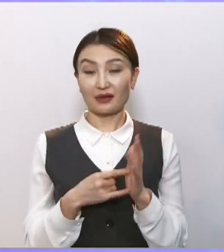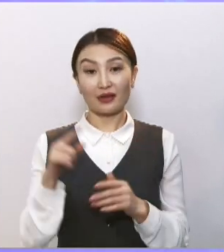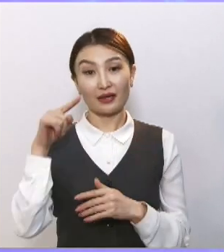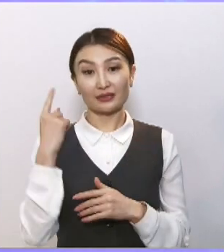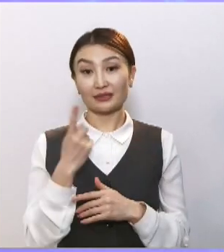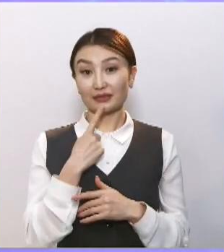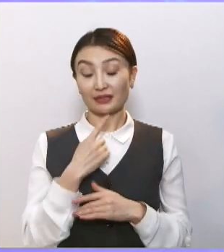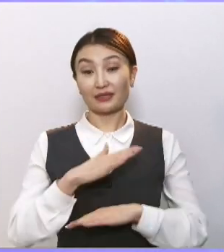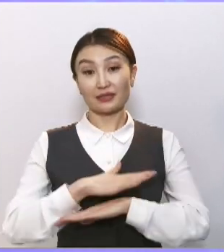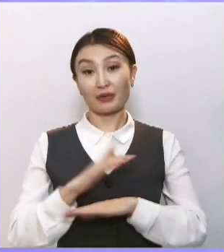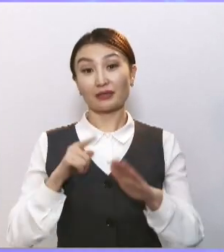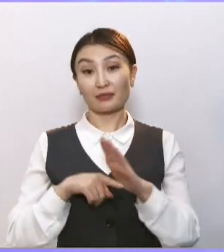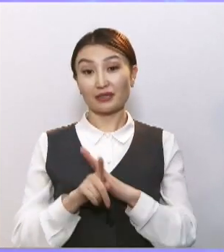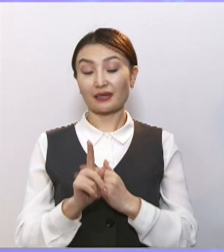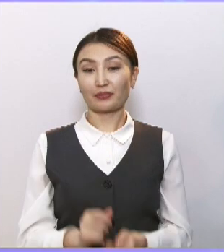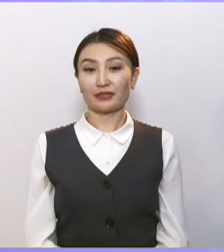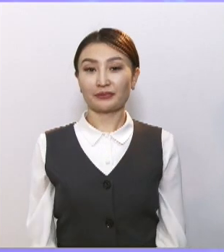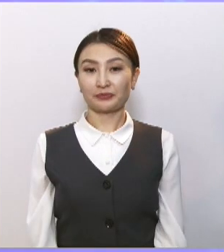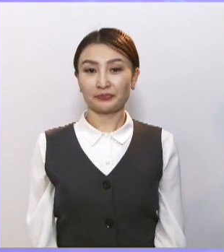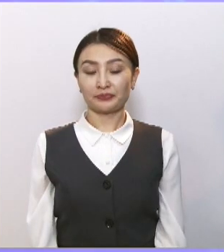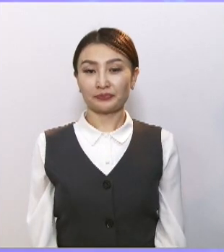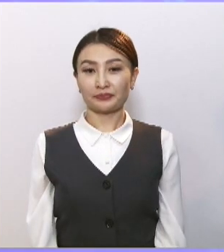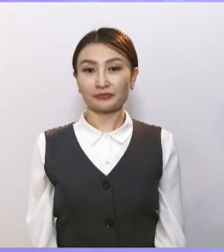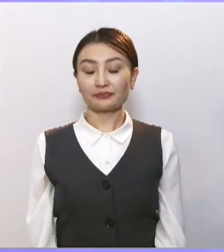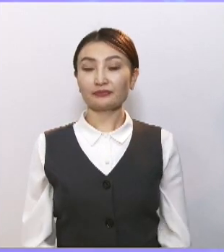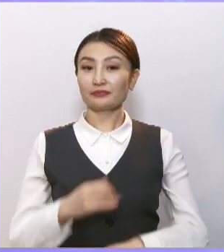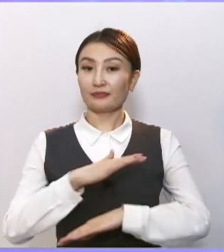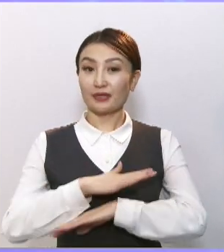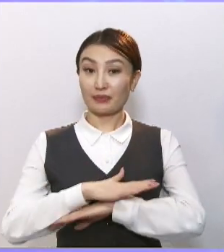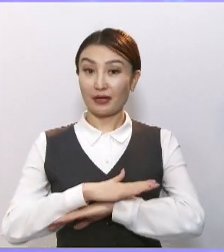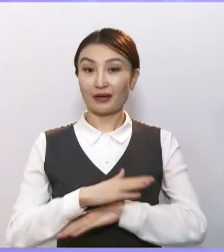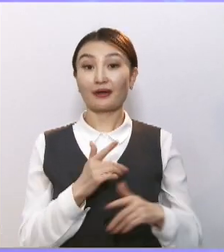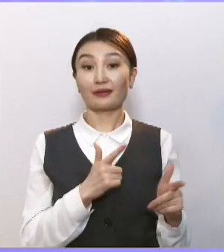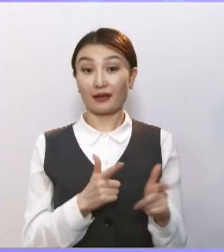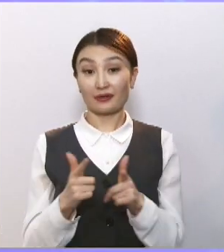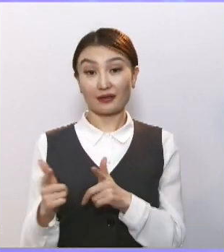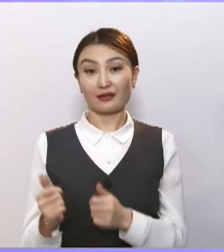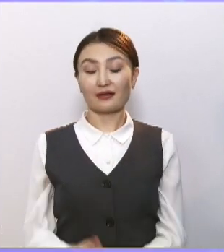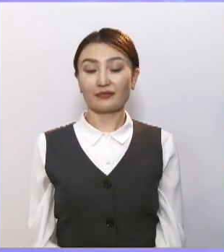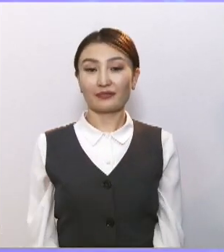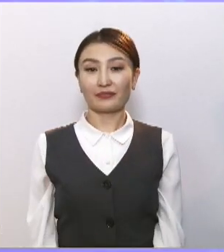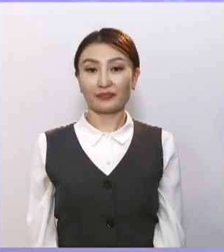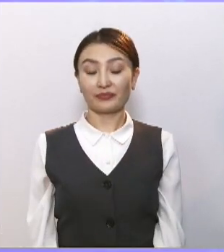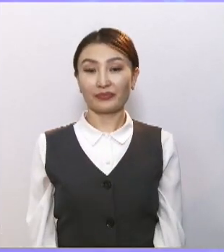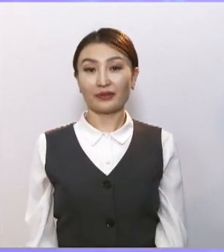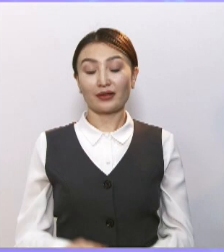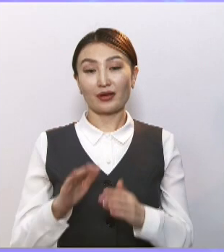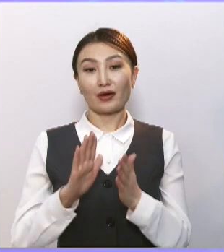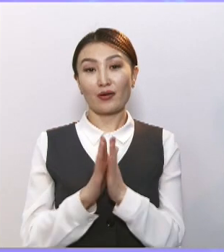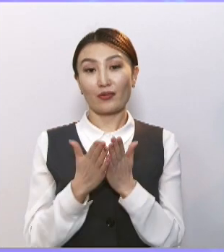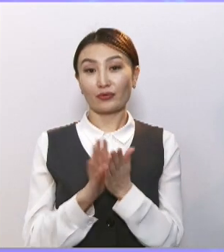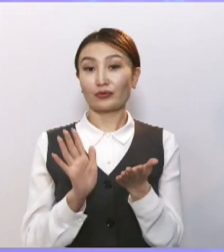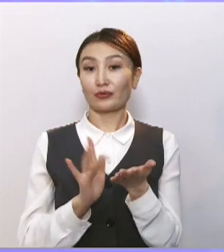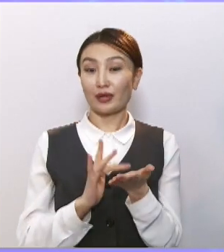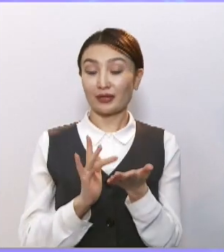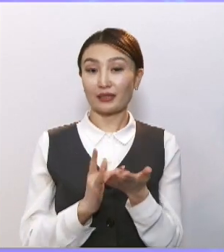кыргыз тили сабагын баштайбыз. Сабакка даярдангылам. Окуу